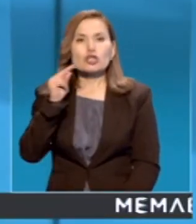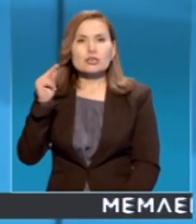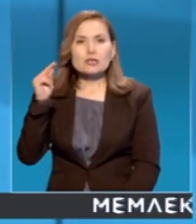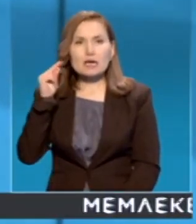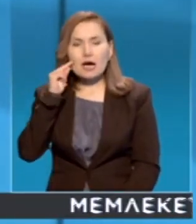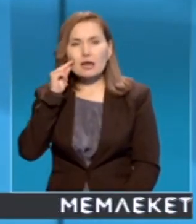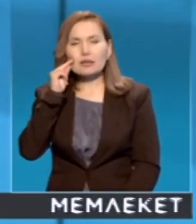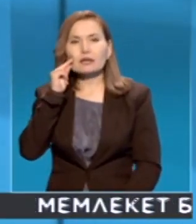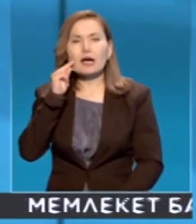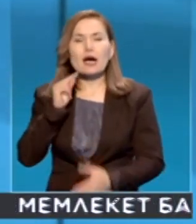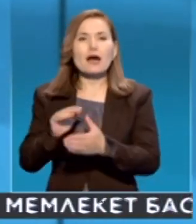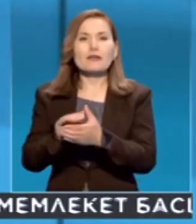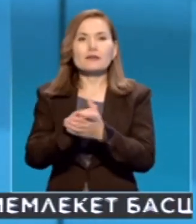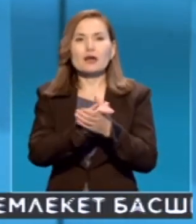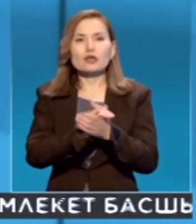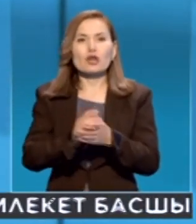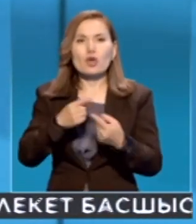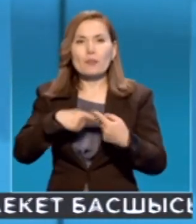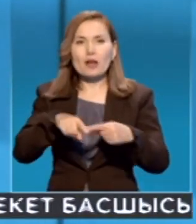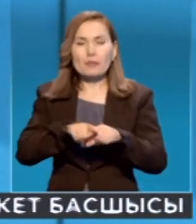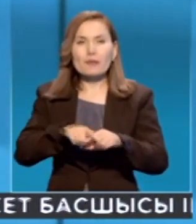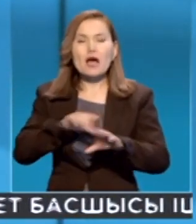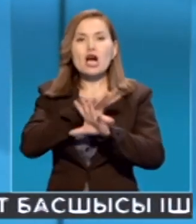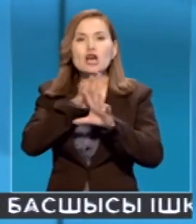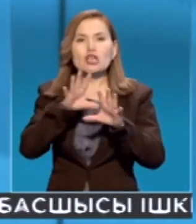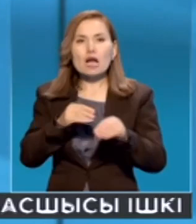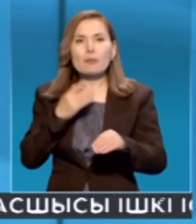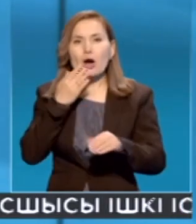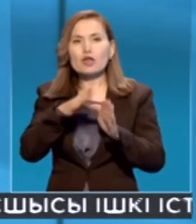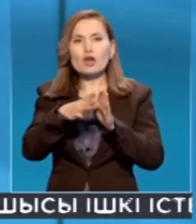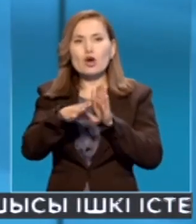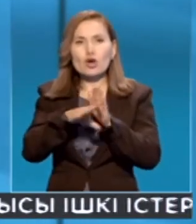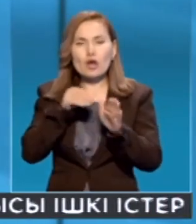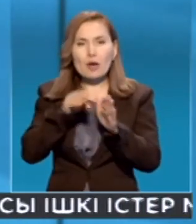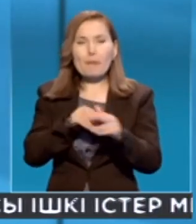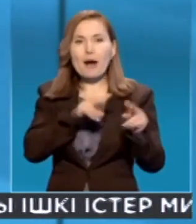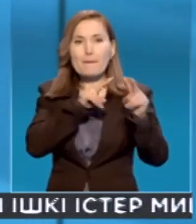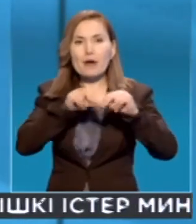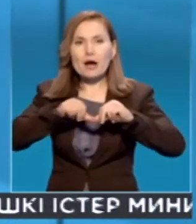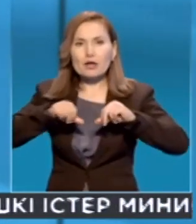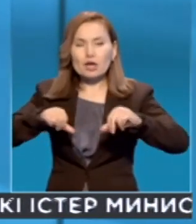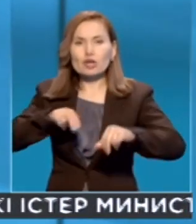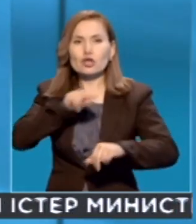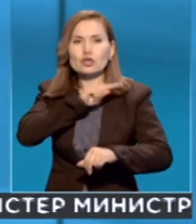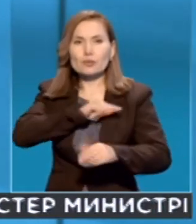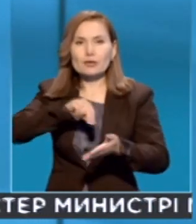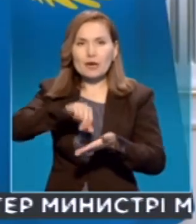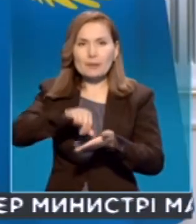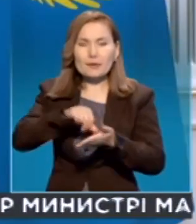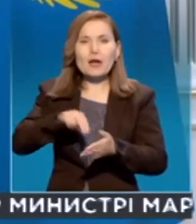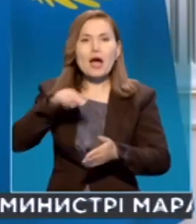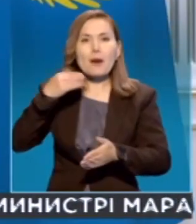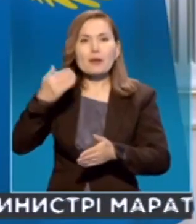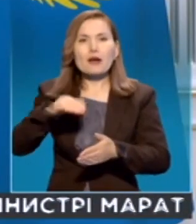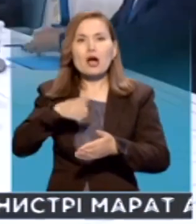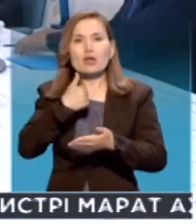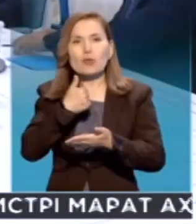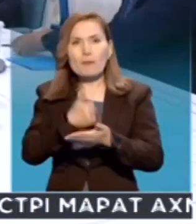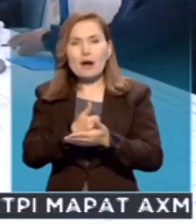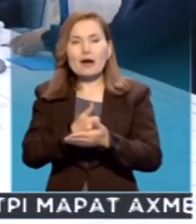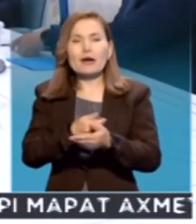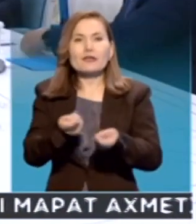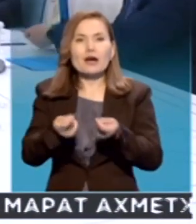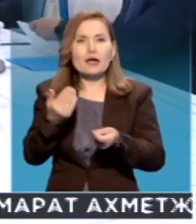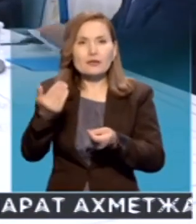Интернет-ретмен әуелі ресми ақпар. Шанхай ынтымақтастық ұйымы жалпыұлттық референдумға байқаушылар миссиясын ұйымдастырады. Президент ұйымның бас хатшысын